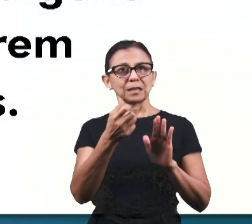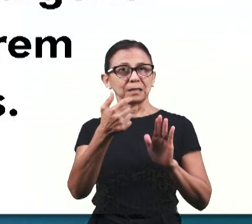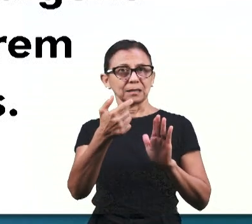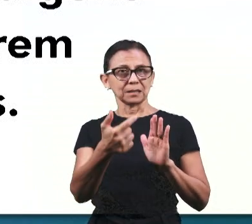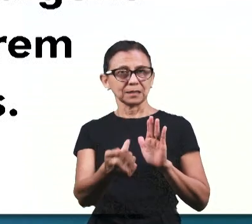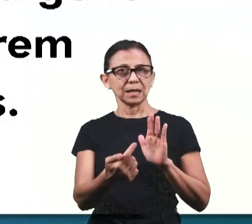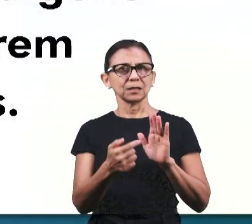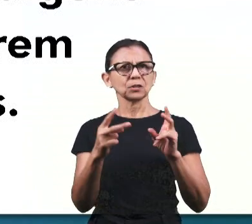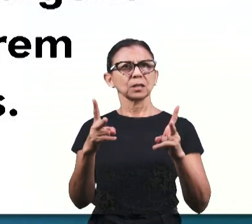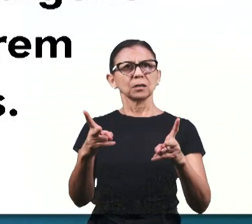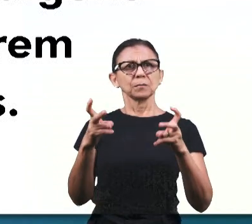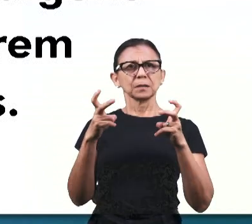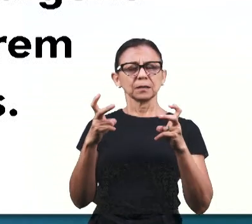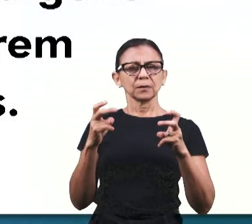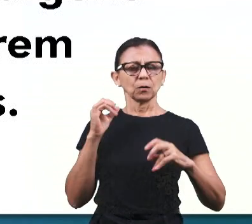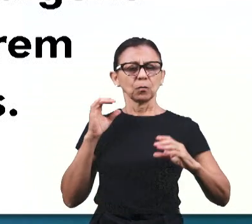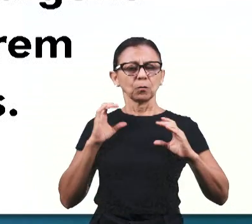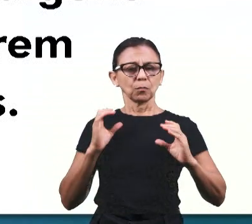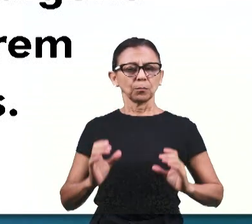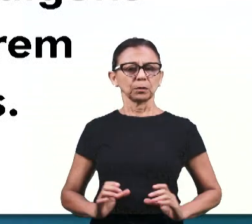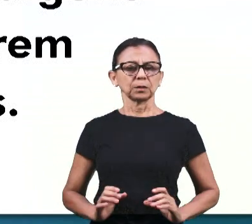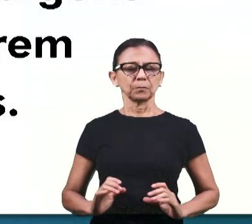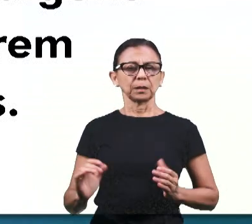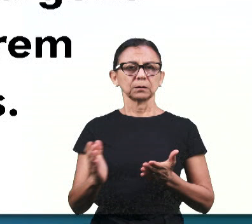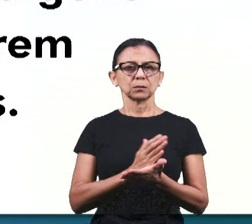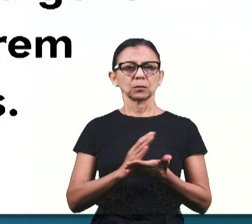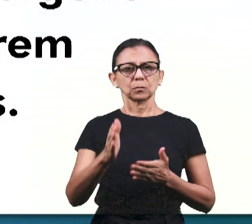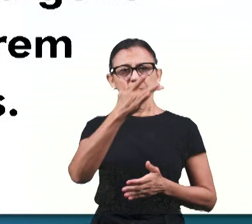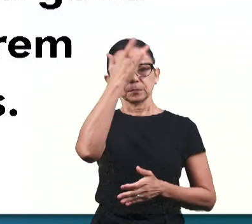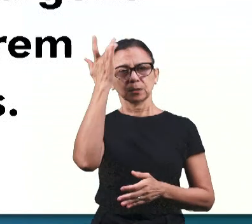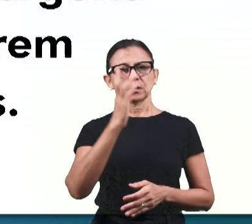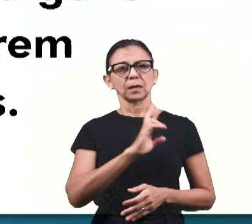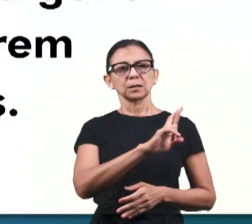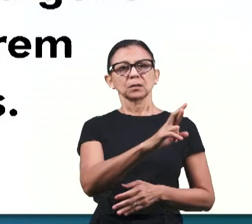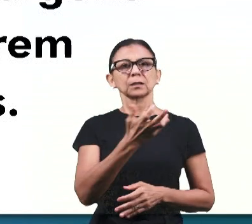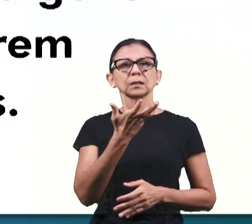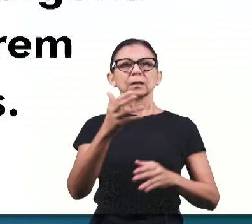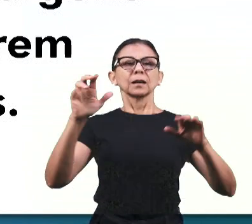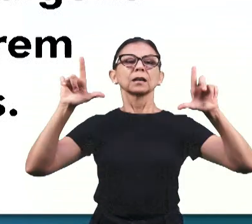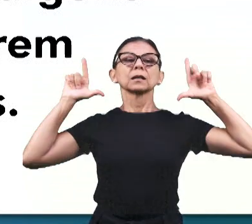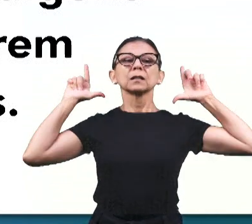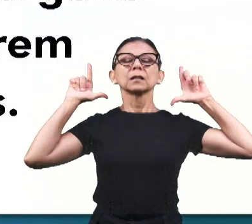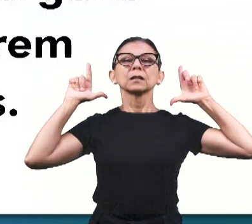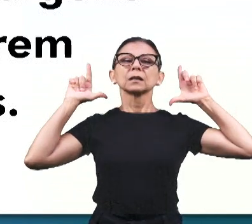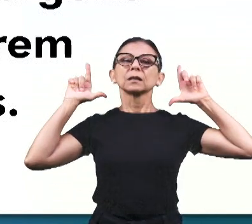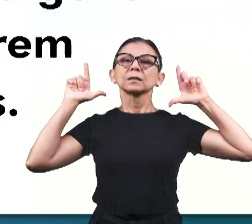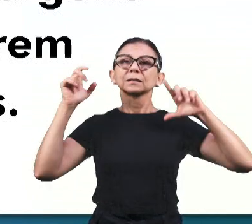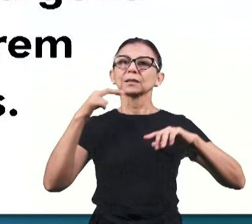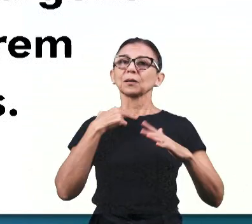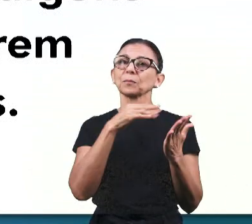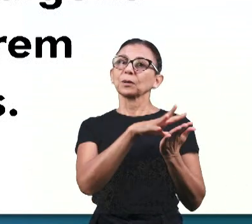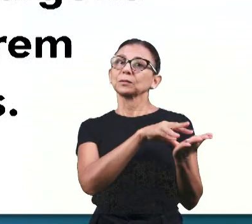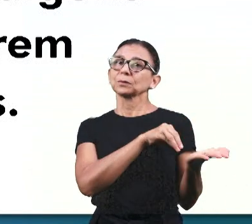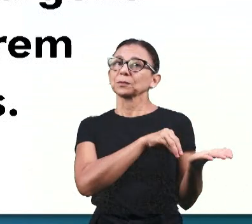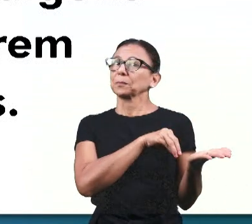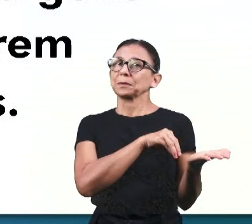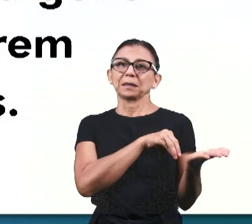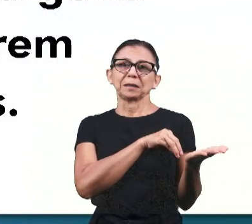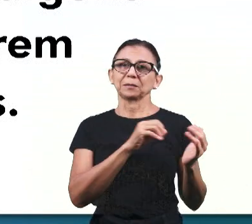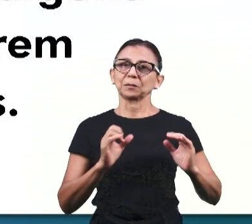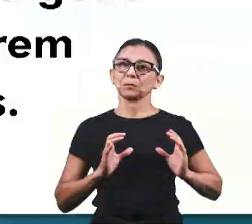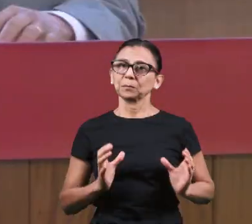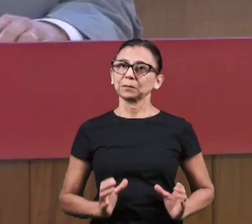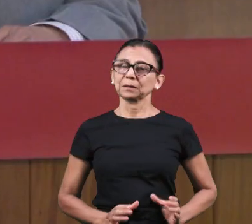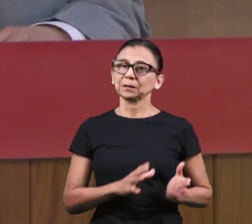quelques comportements de religieux qui veulent apparaître et que ne doivent pas être imités. Leur